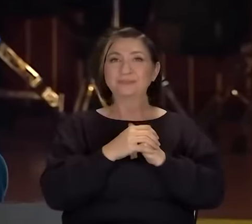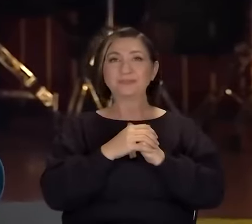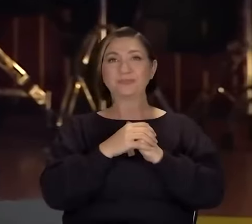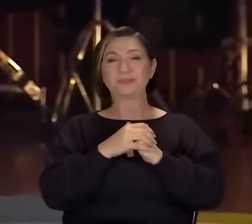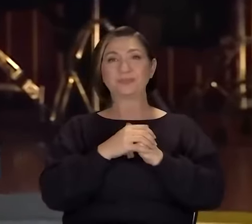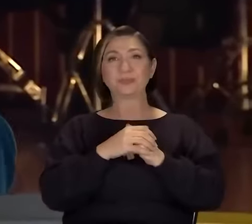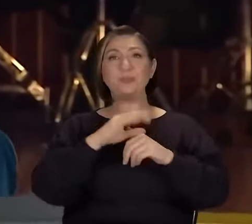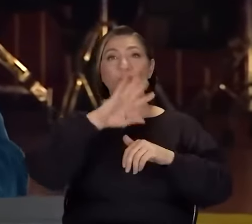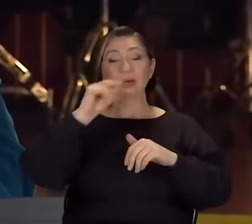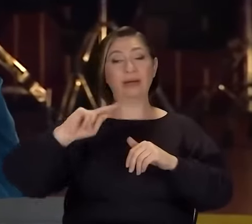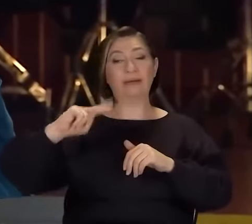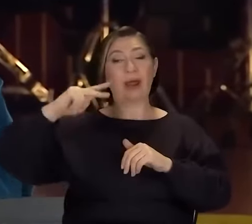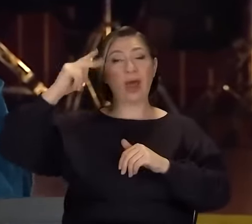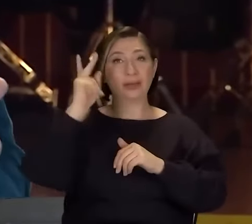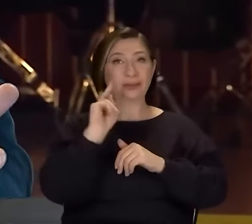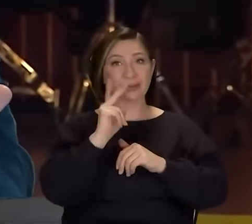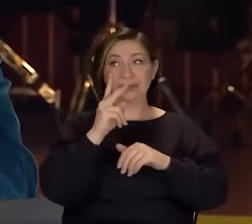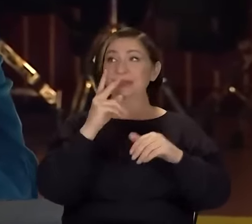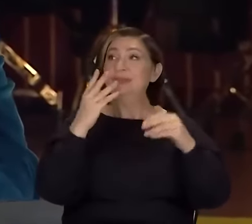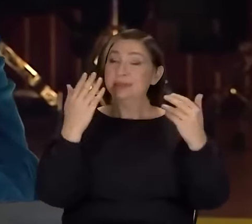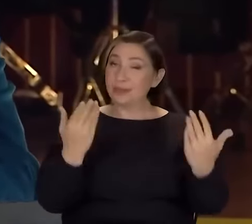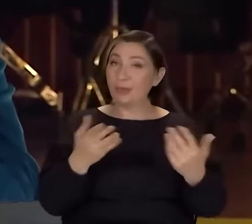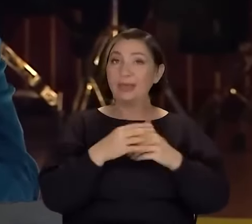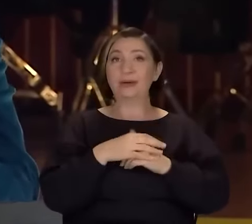Peki, şimdi bütün kariyerin aslında tabii ki